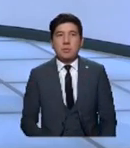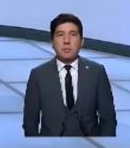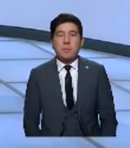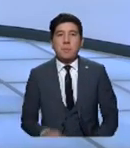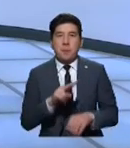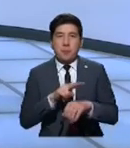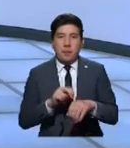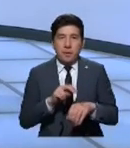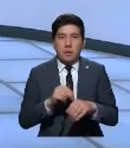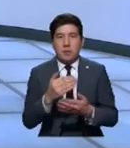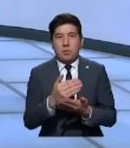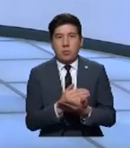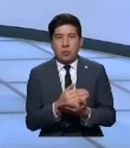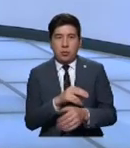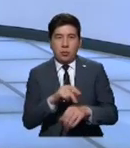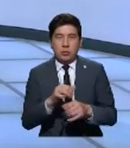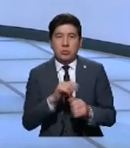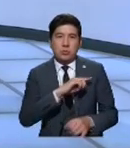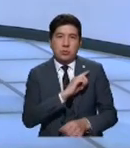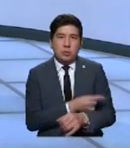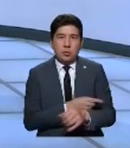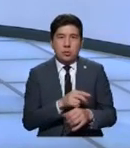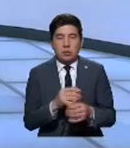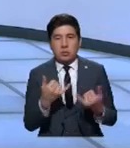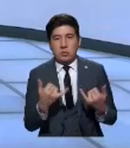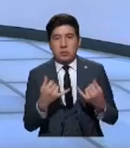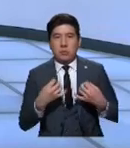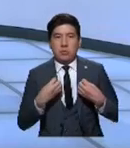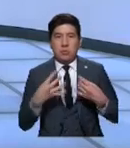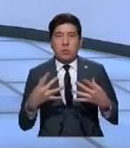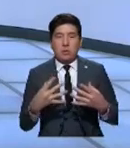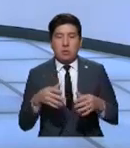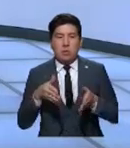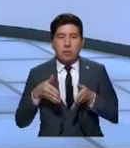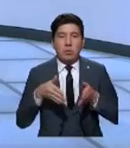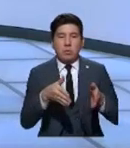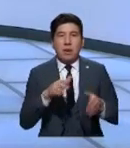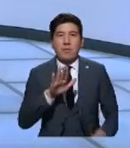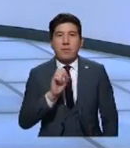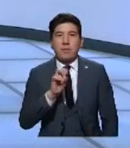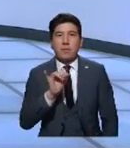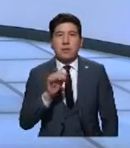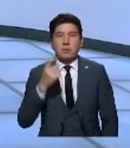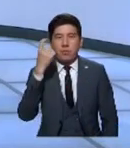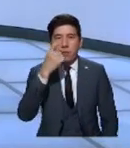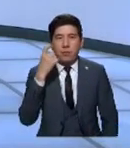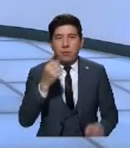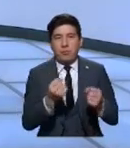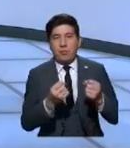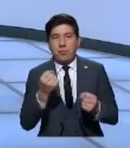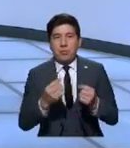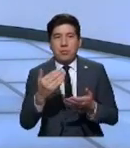Полиция күшейтілген режимде іске көшті. Себебі мереке қарсаңында жол ережесін бұзу, вандализм, мас күйінде көлік тізгіндеу